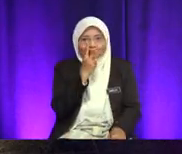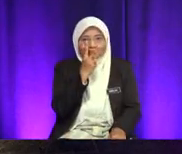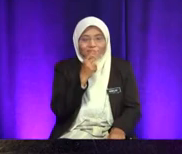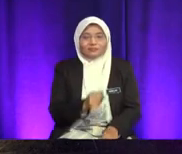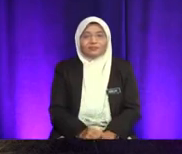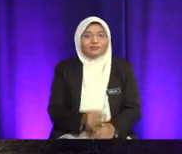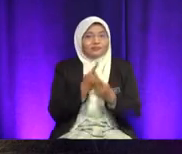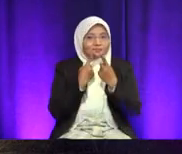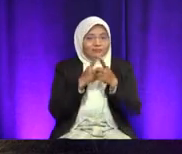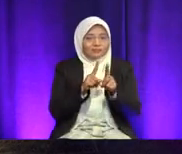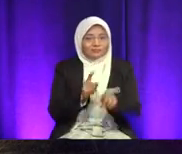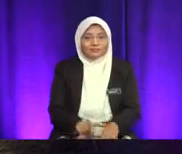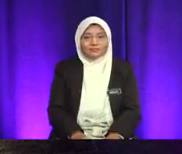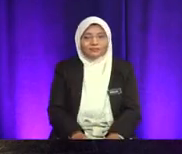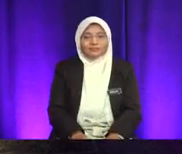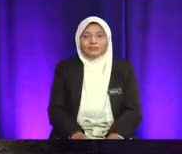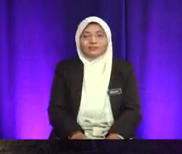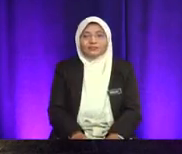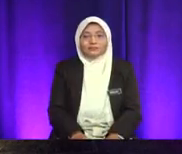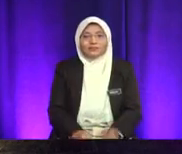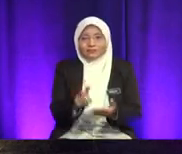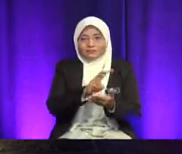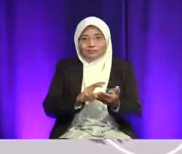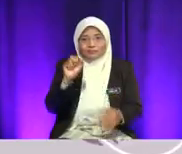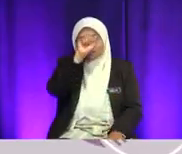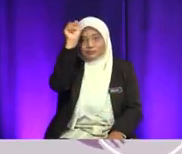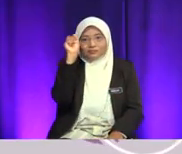bacakan soal lain dan bacakan pilihan jawaban